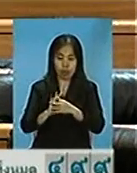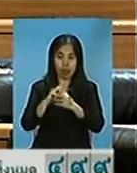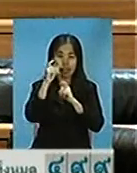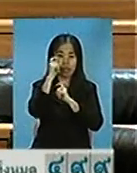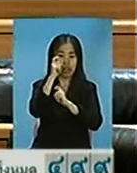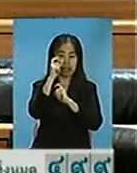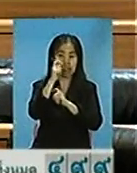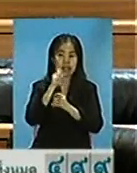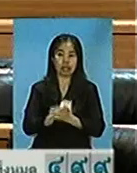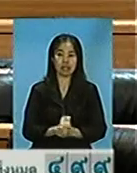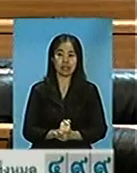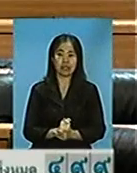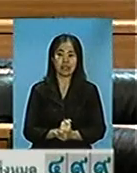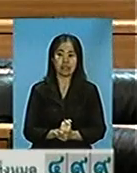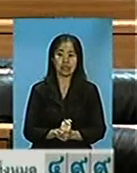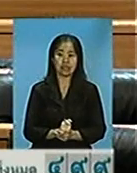งนั้นเลยที่ท่านทำ